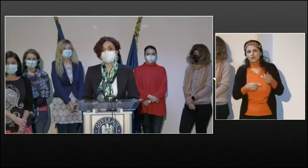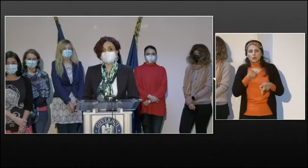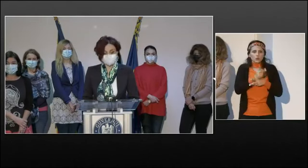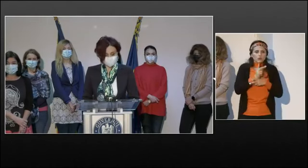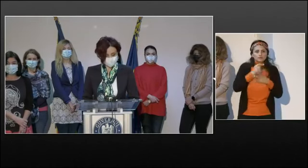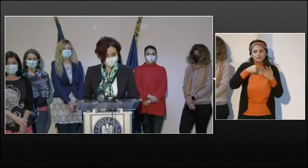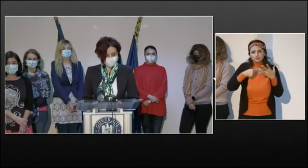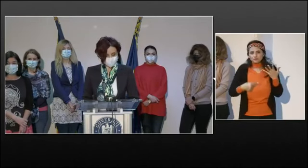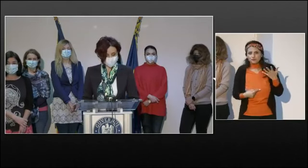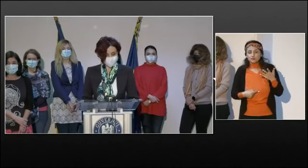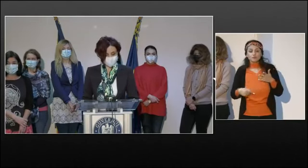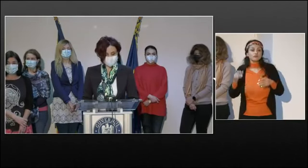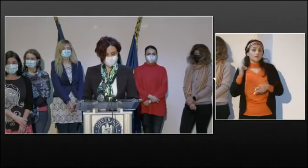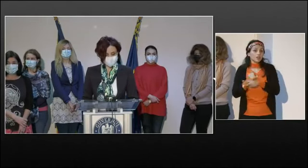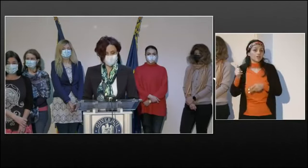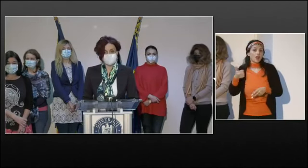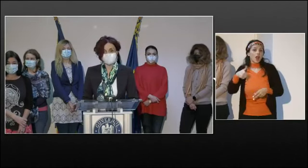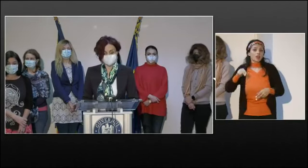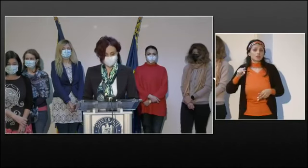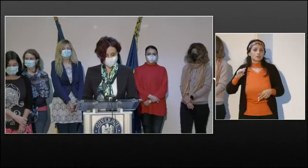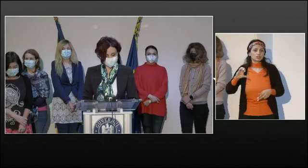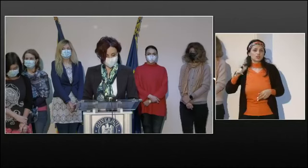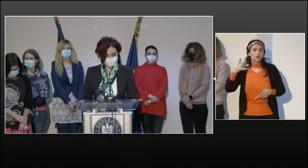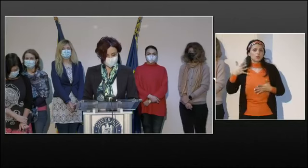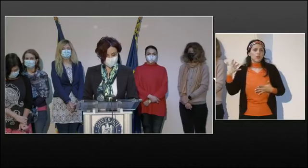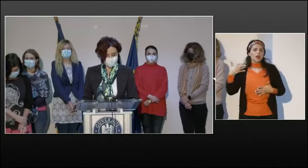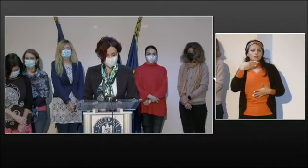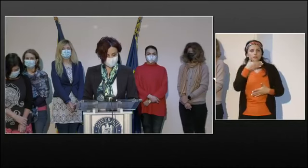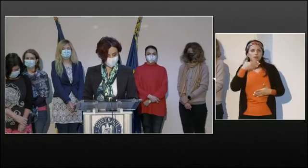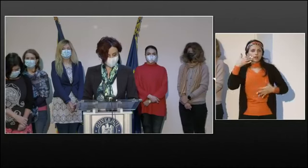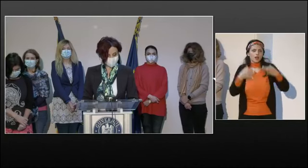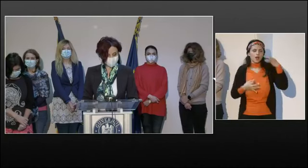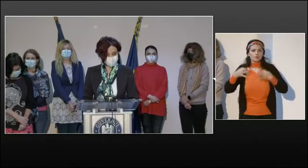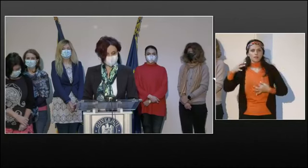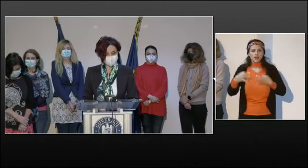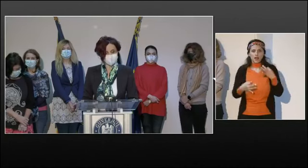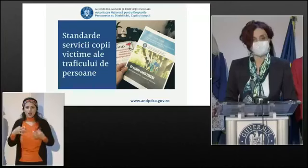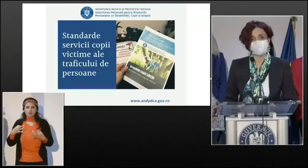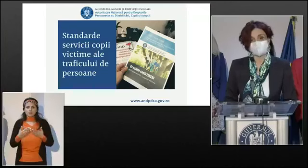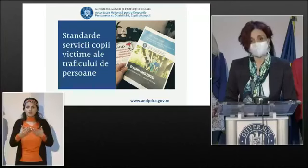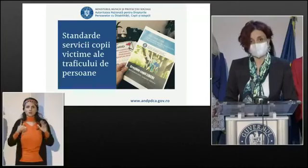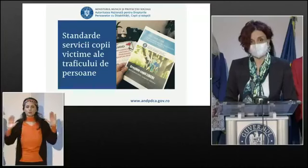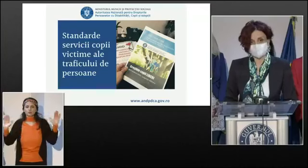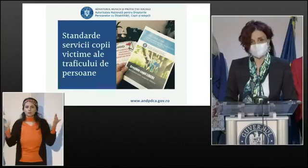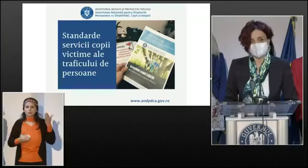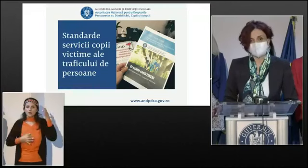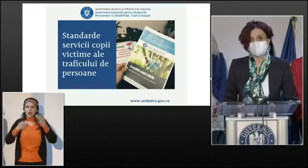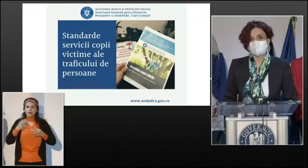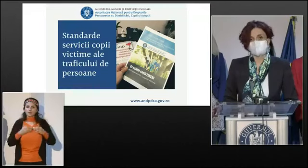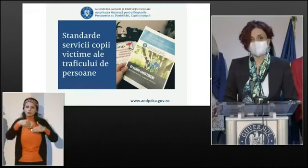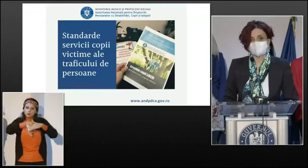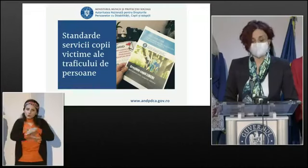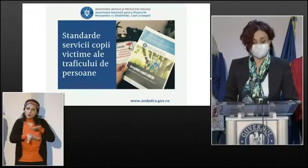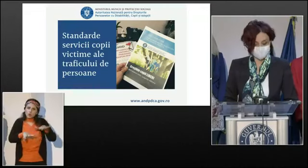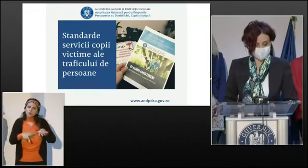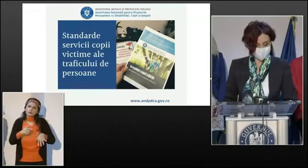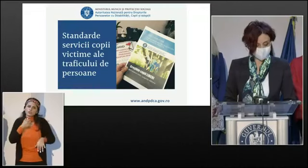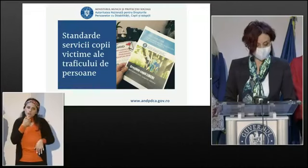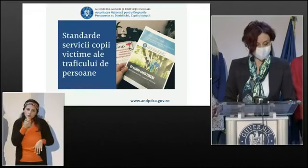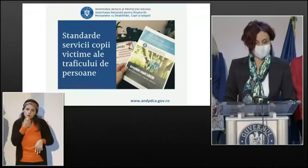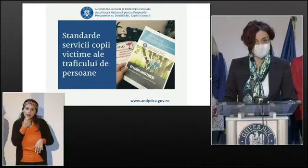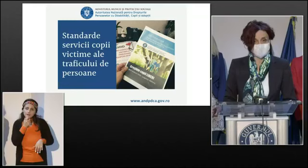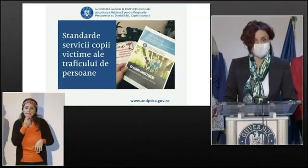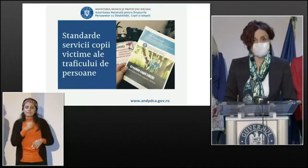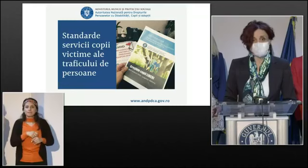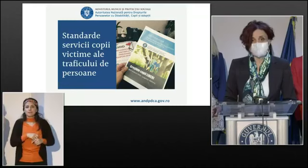astazi in premiera un plan de actiune pentru prevenirea traficului de minori din sistemul de protectie intitulat in mod